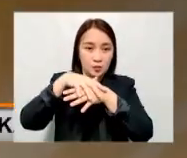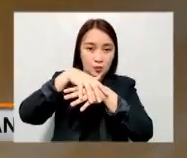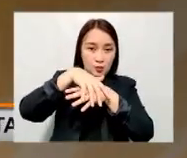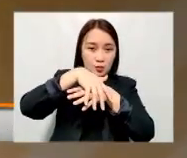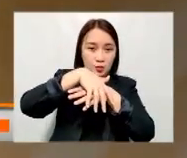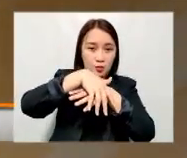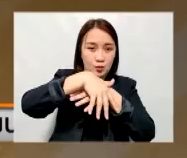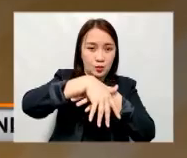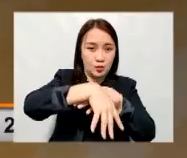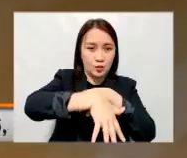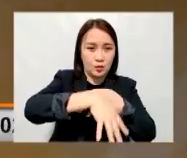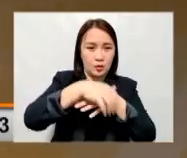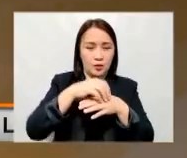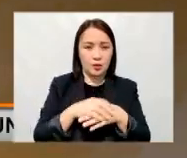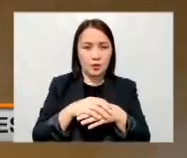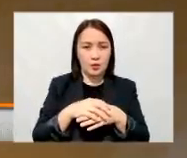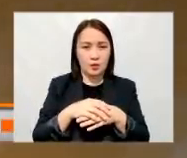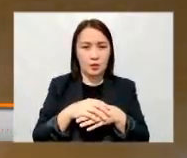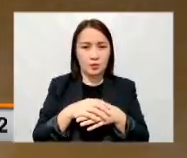Uy, tiyok ako dito.